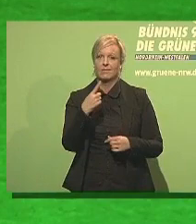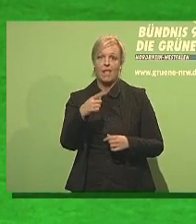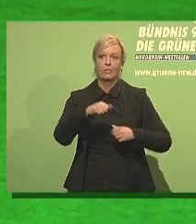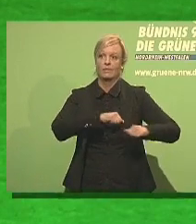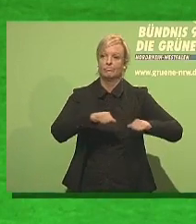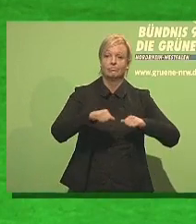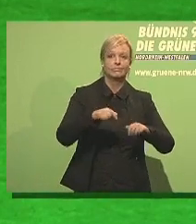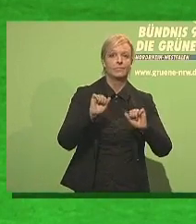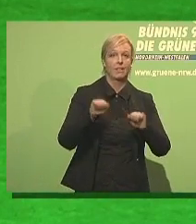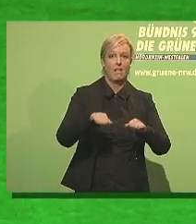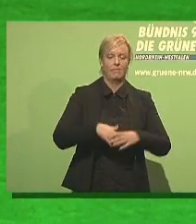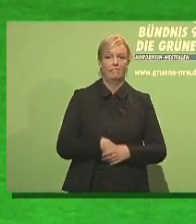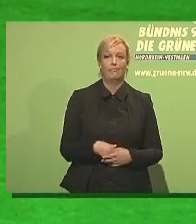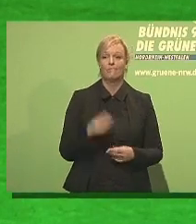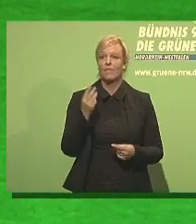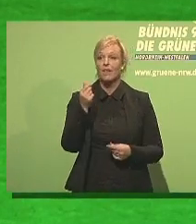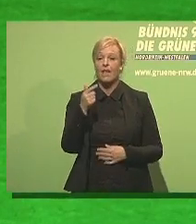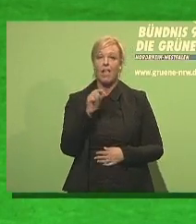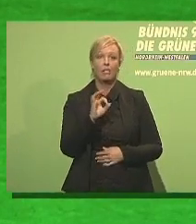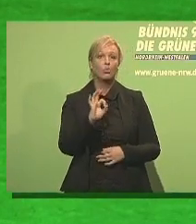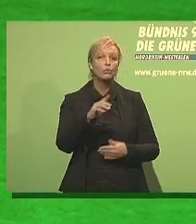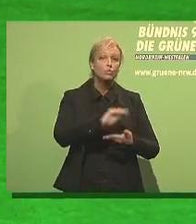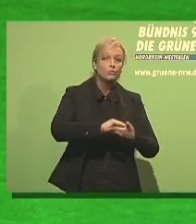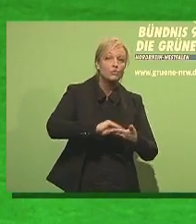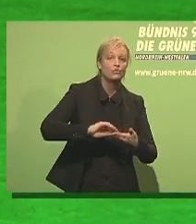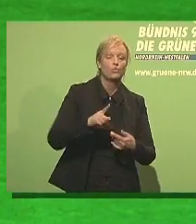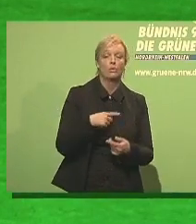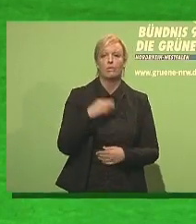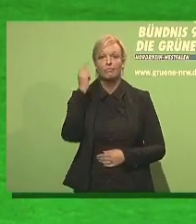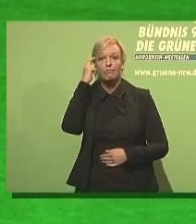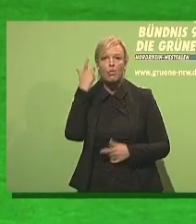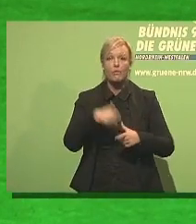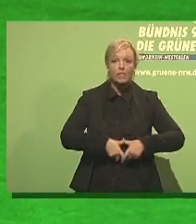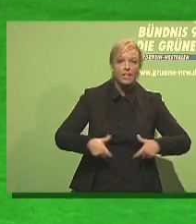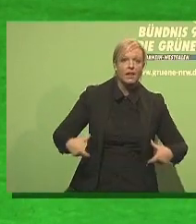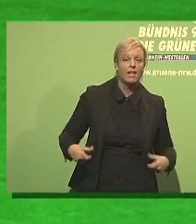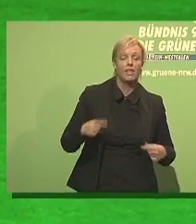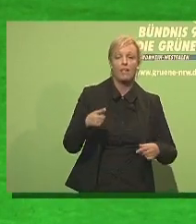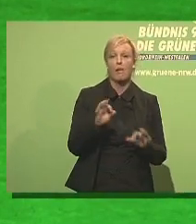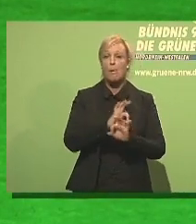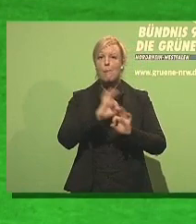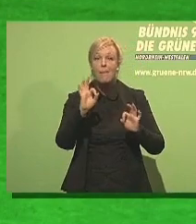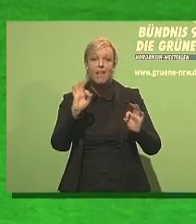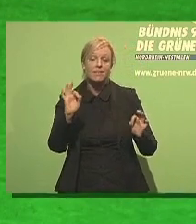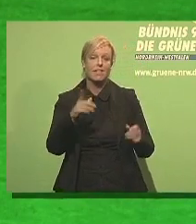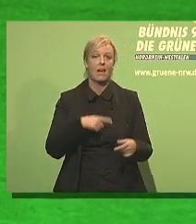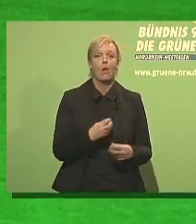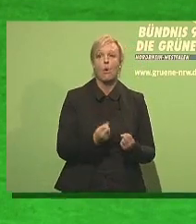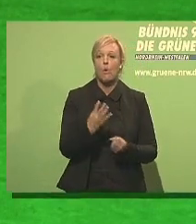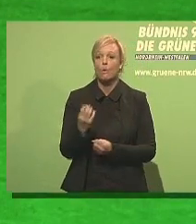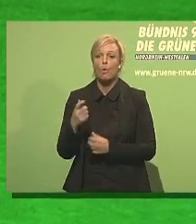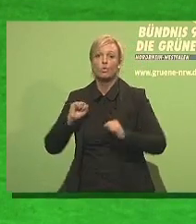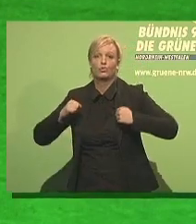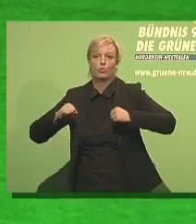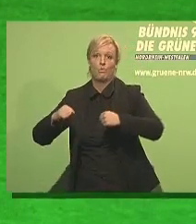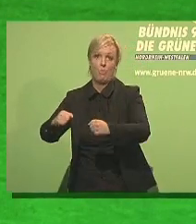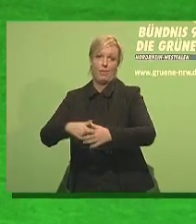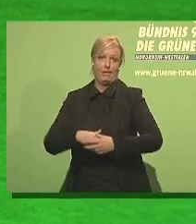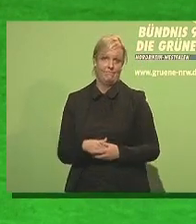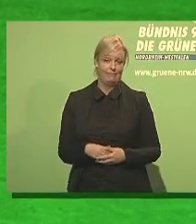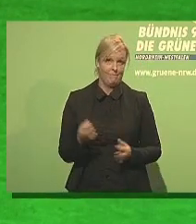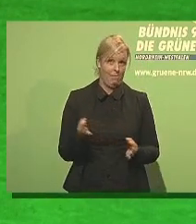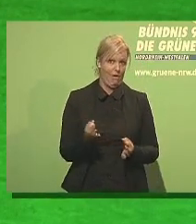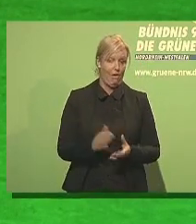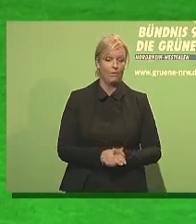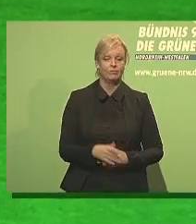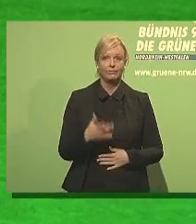bekommen. Geld für gute Schulen, für vernünftige Kitas und für eine bessere und ökologische Mobilität. Für mich geht es